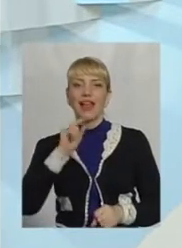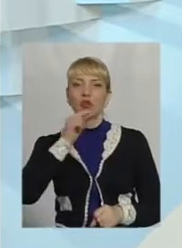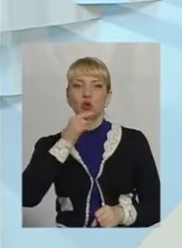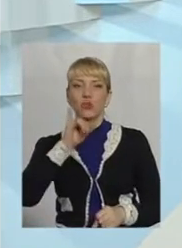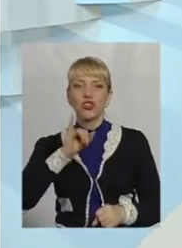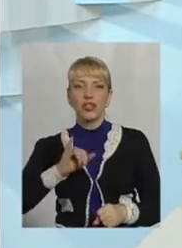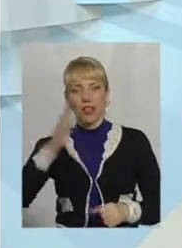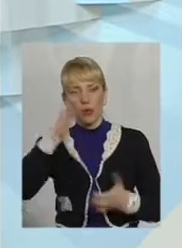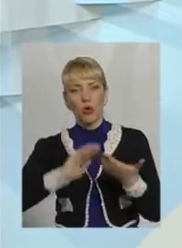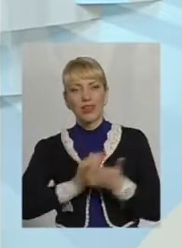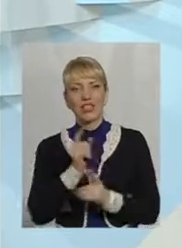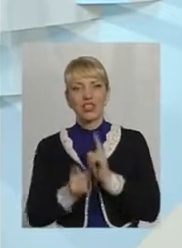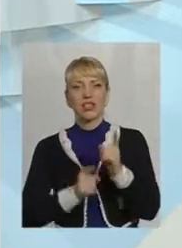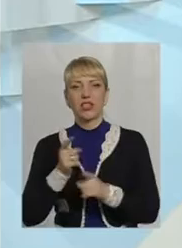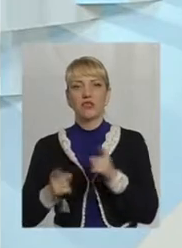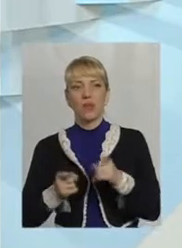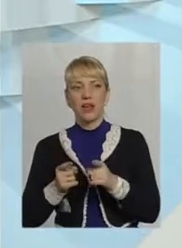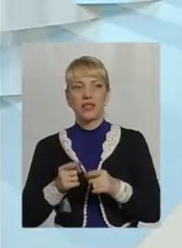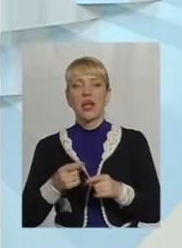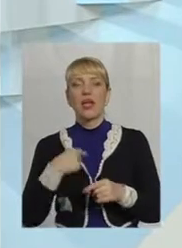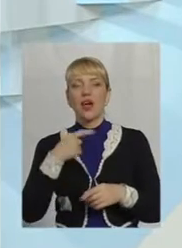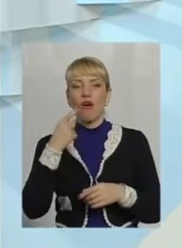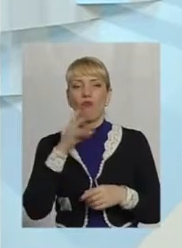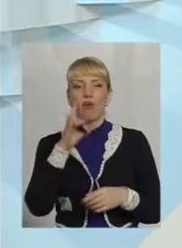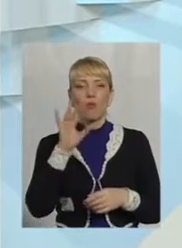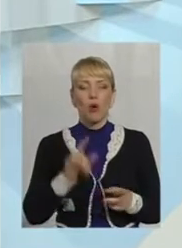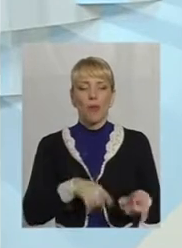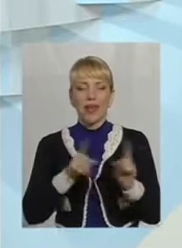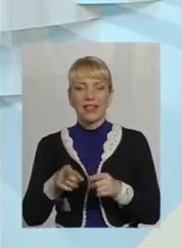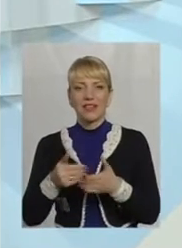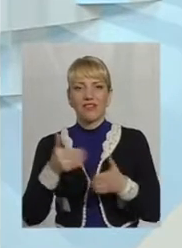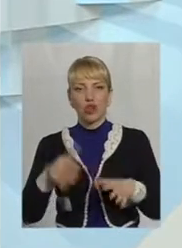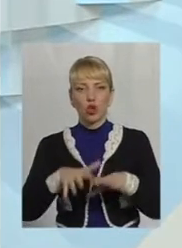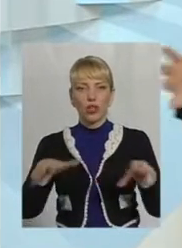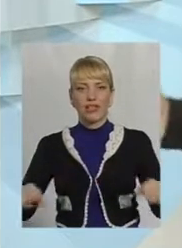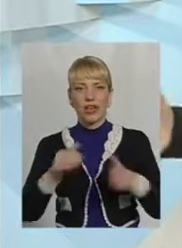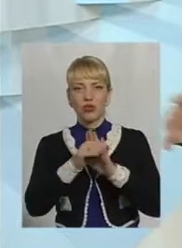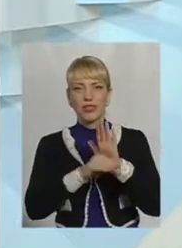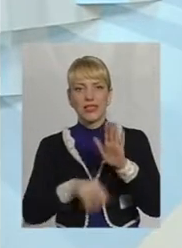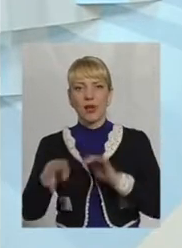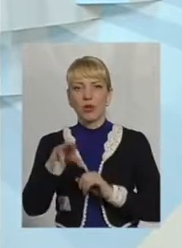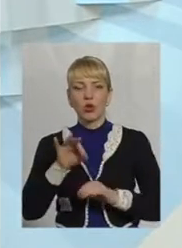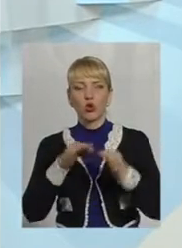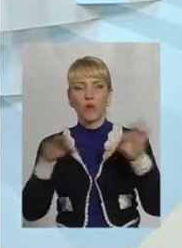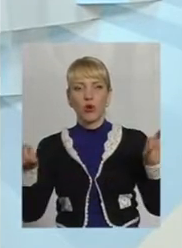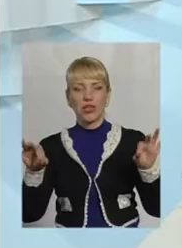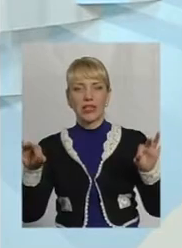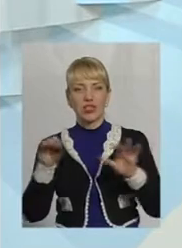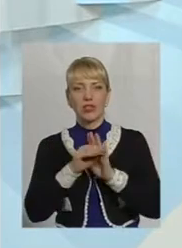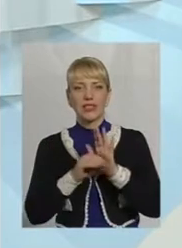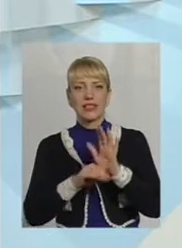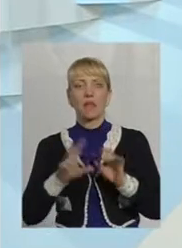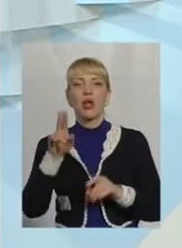політичних трансформацій. Я кажу про перехід від тоталітарної системи до демократичної та до